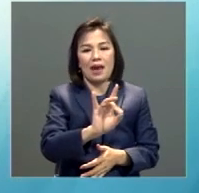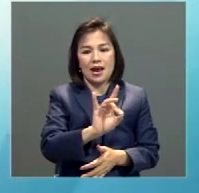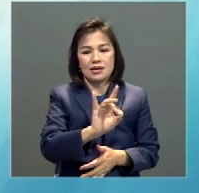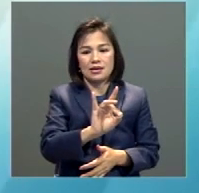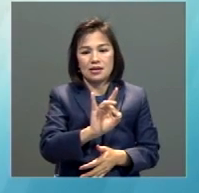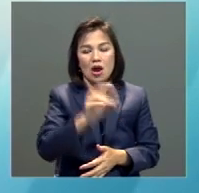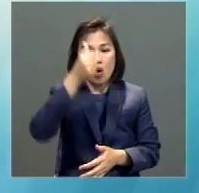โน้ท